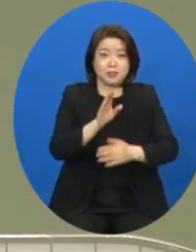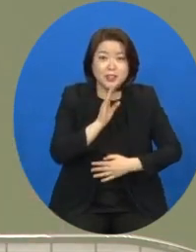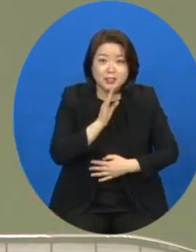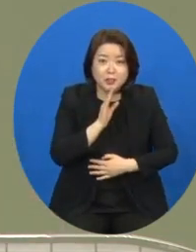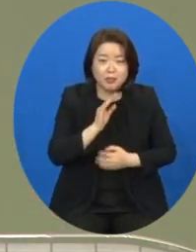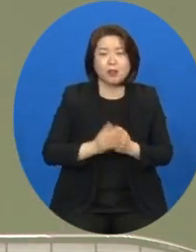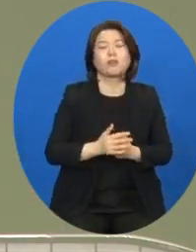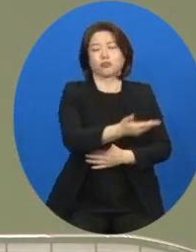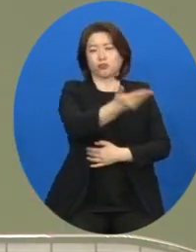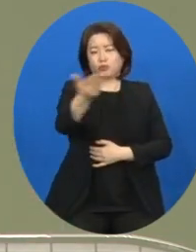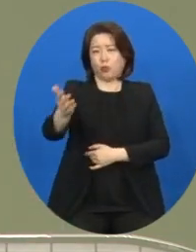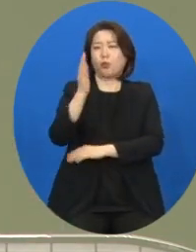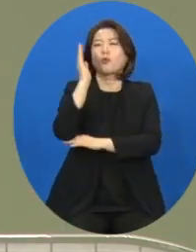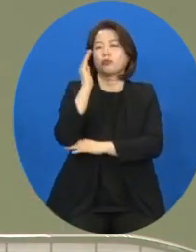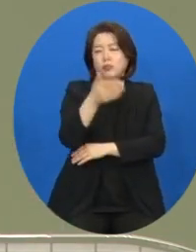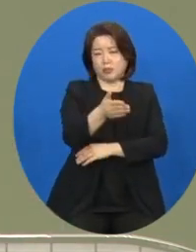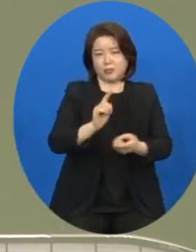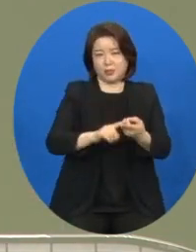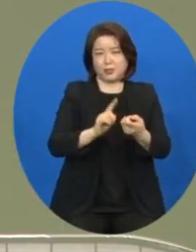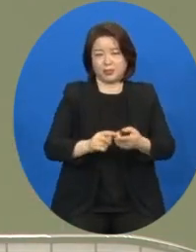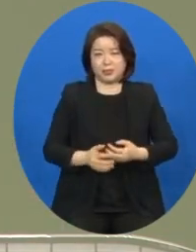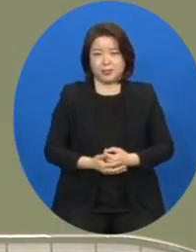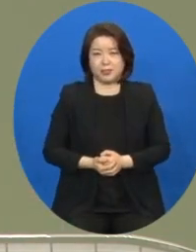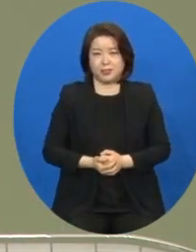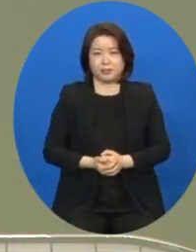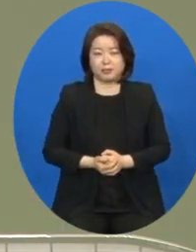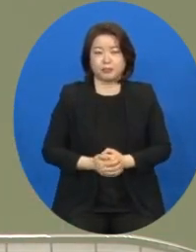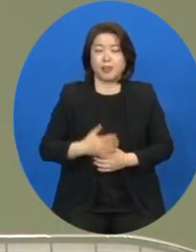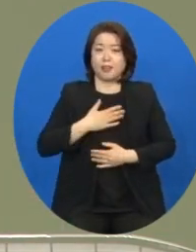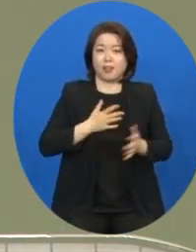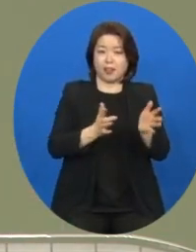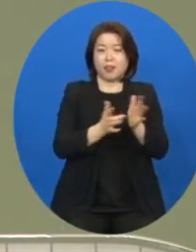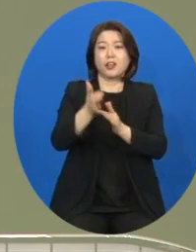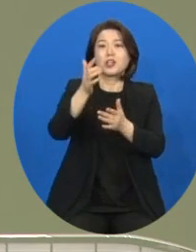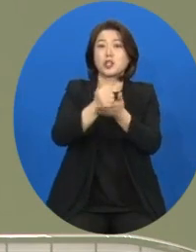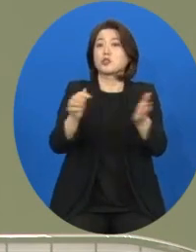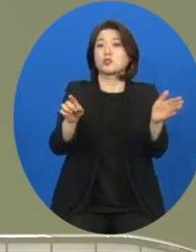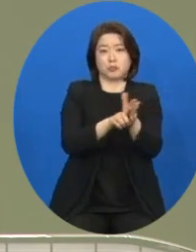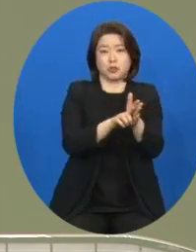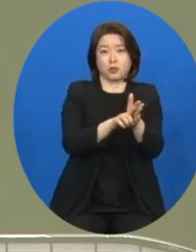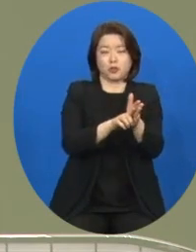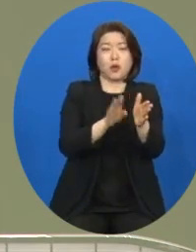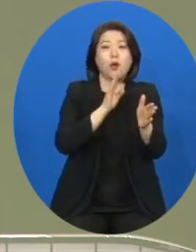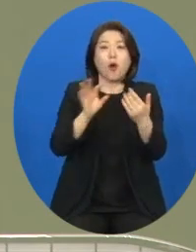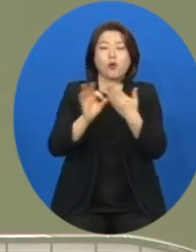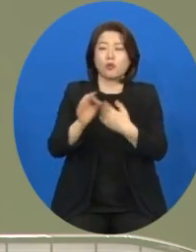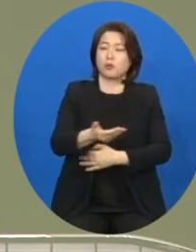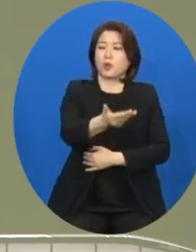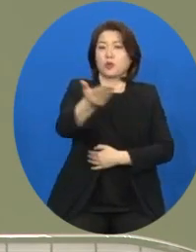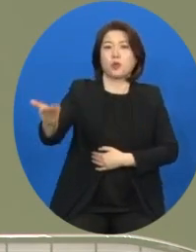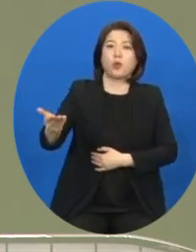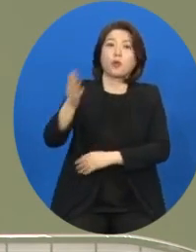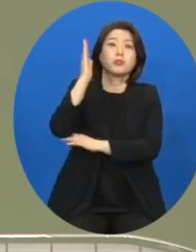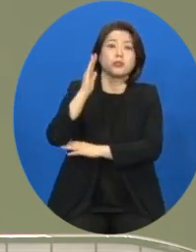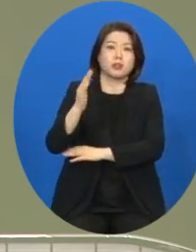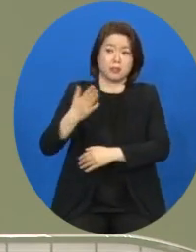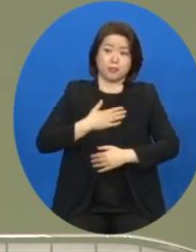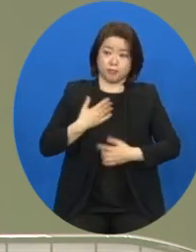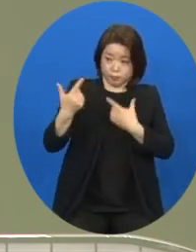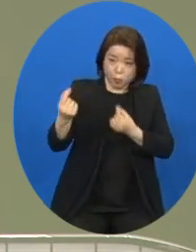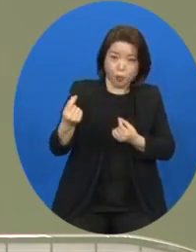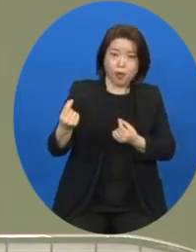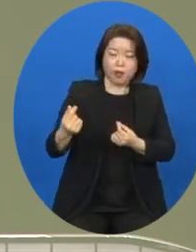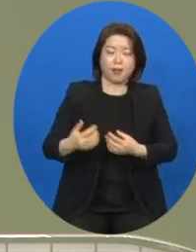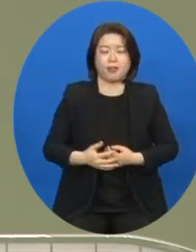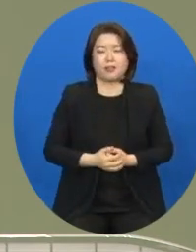그러니까 여러분의 이야기라는 거예요. 내가 예수를 믿는데 그러면 여러분의 이야기, 이거 내 이야기구나.